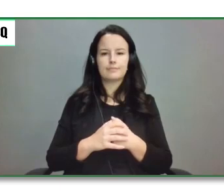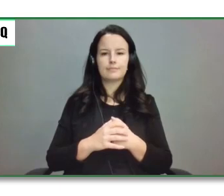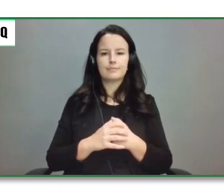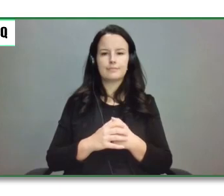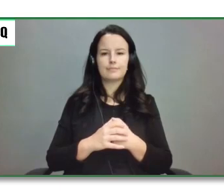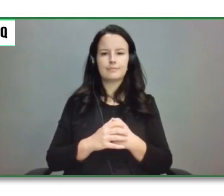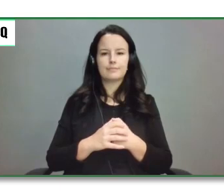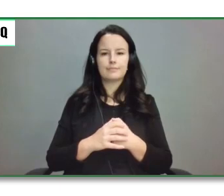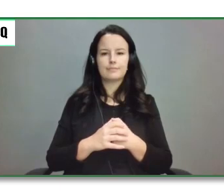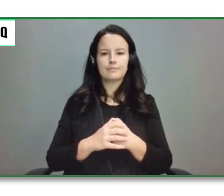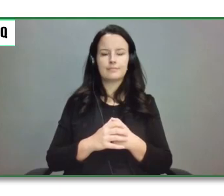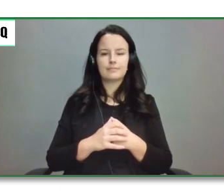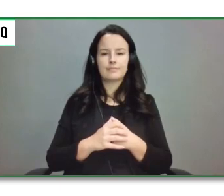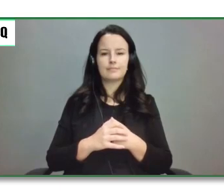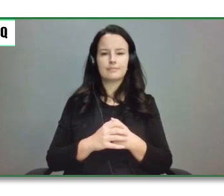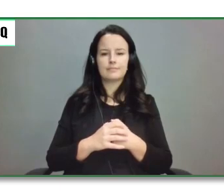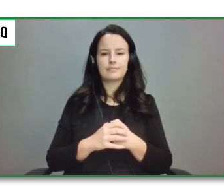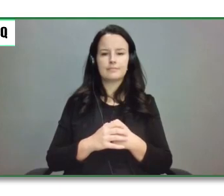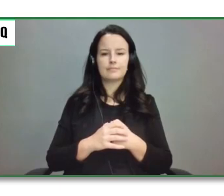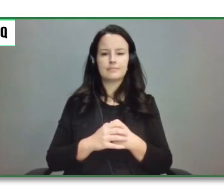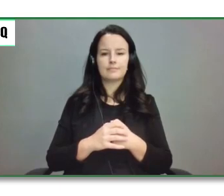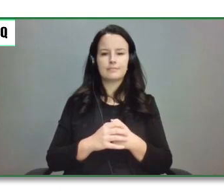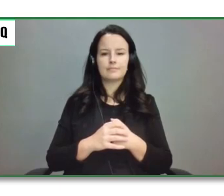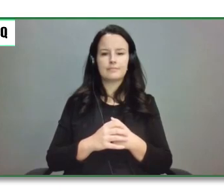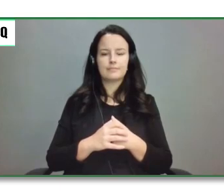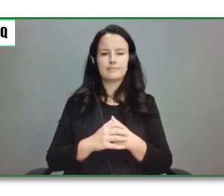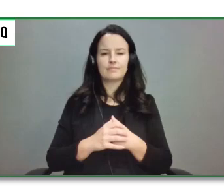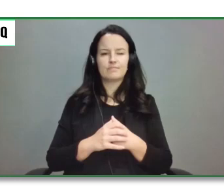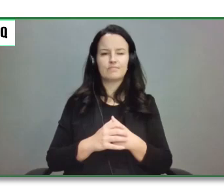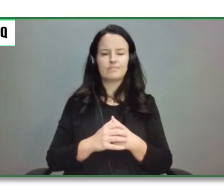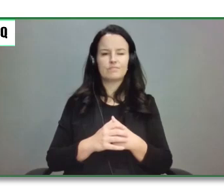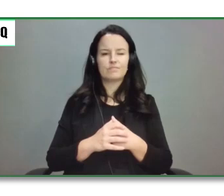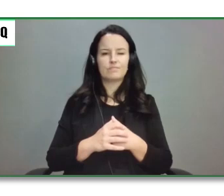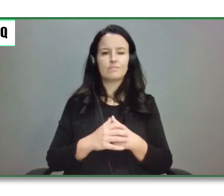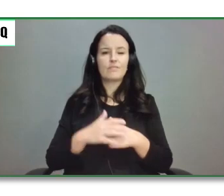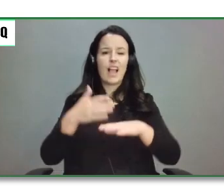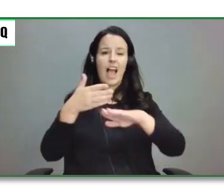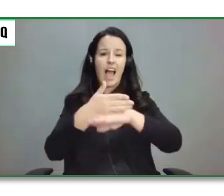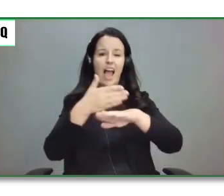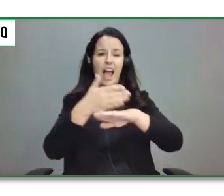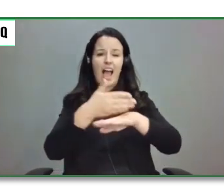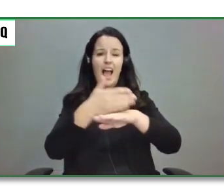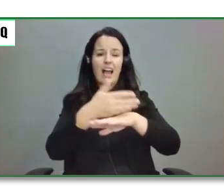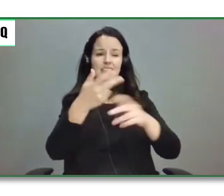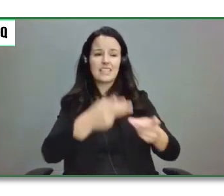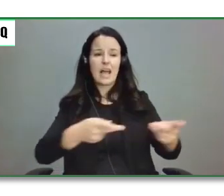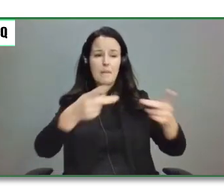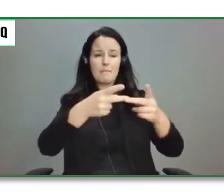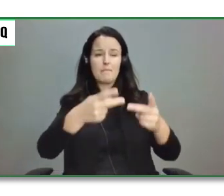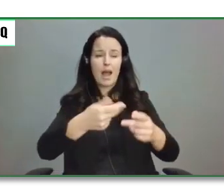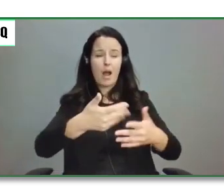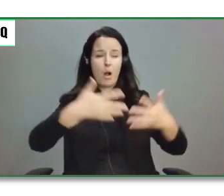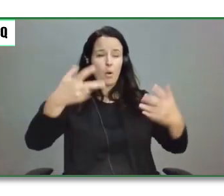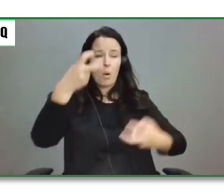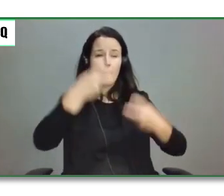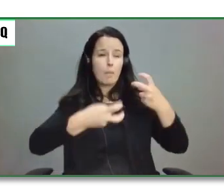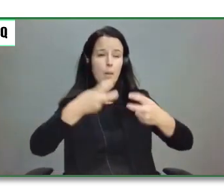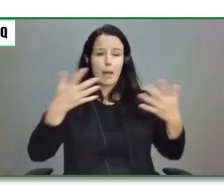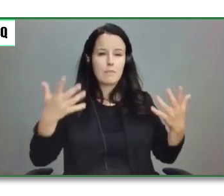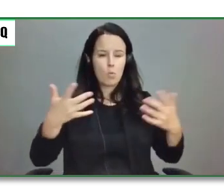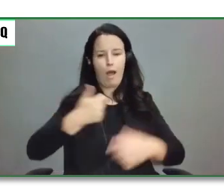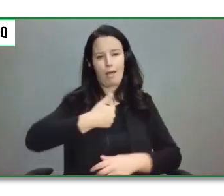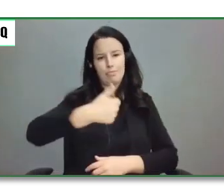One of the biggest barriers L'un des plus grands obstacles à l'accès au parc en général est le manque de moyens de transport